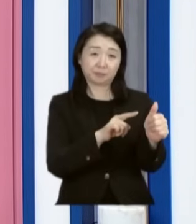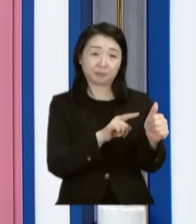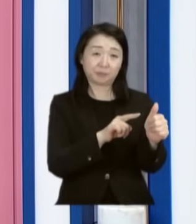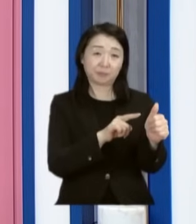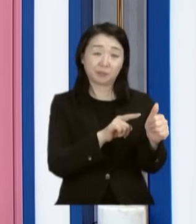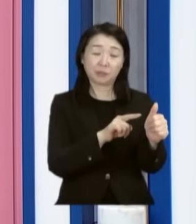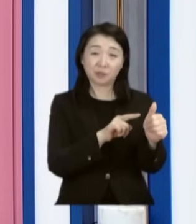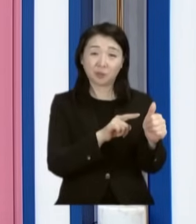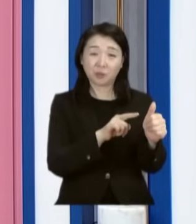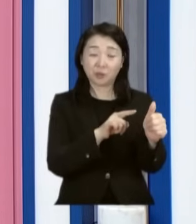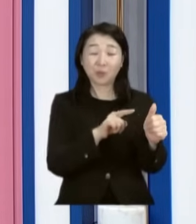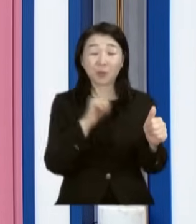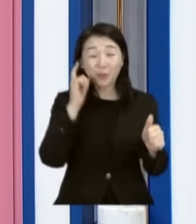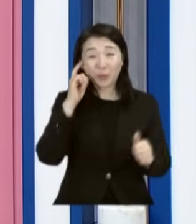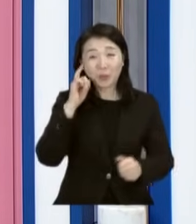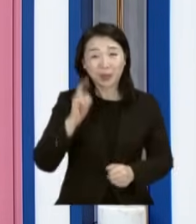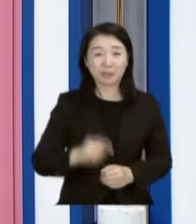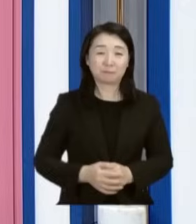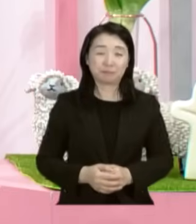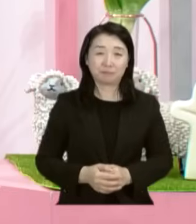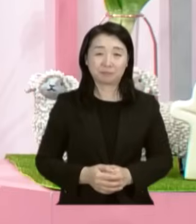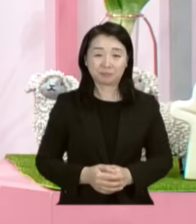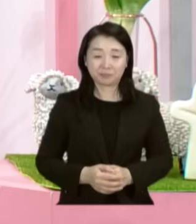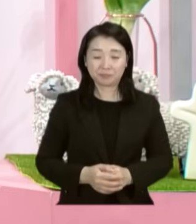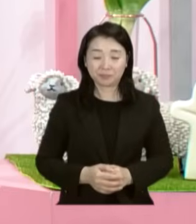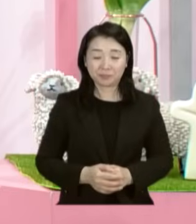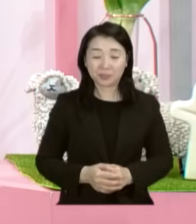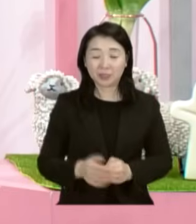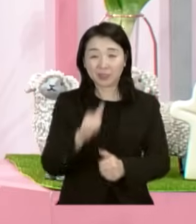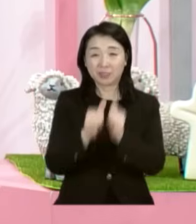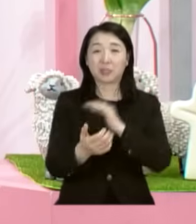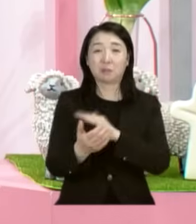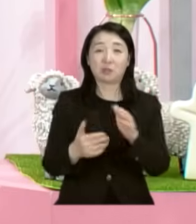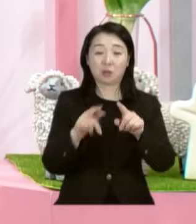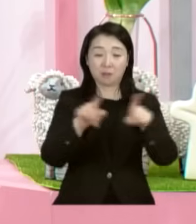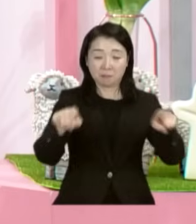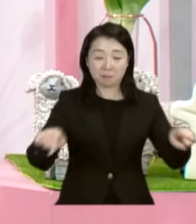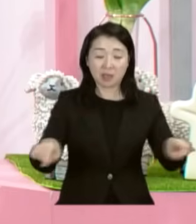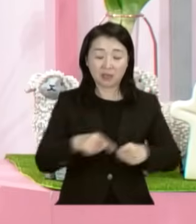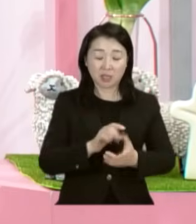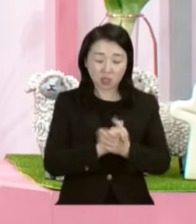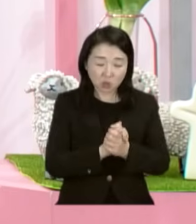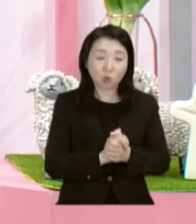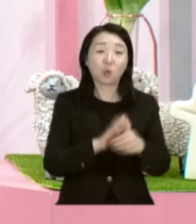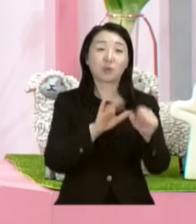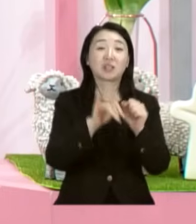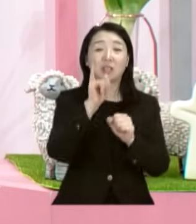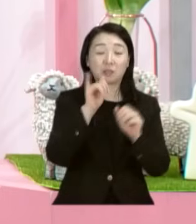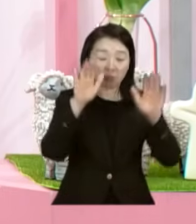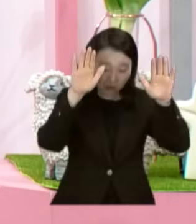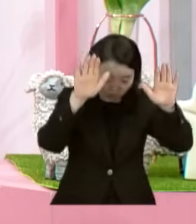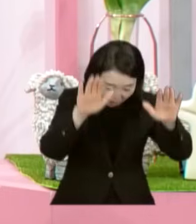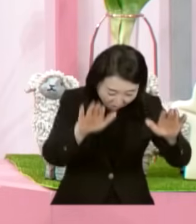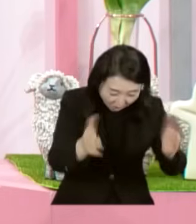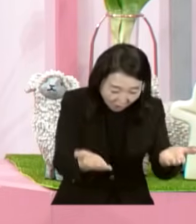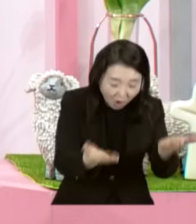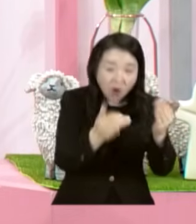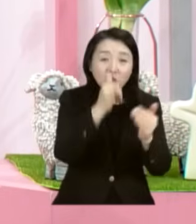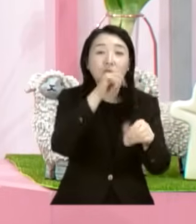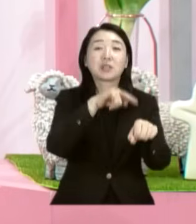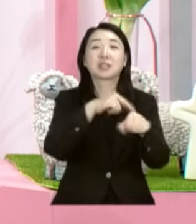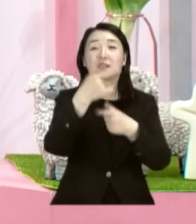매트 시간에 기도 시간이 있어요 도복을 깔아 놓고 이제 그 기도드리는 시간이 따로 있더라고 예예 막 절하고